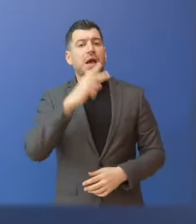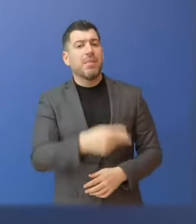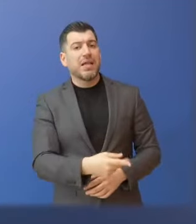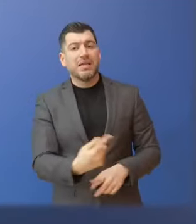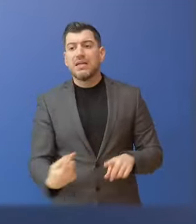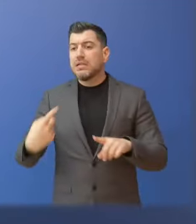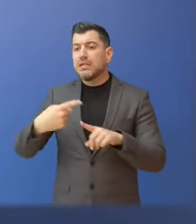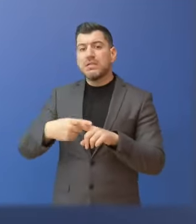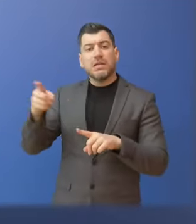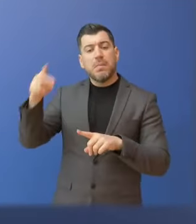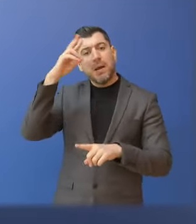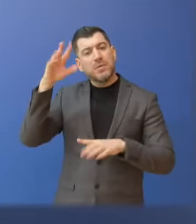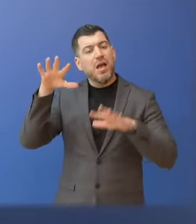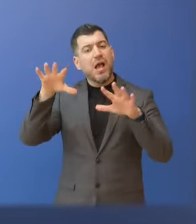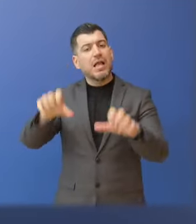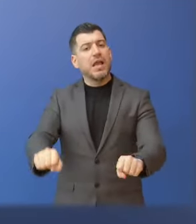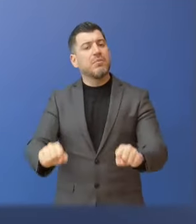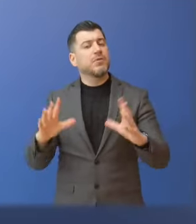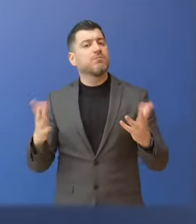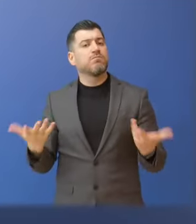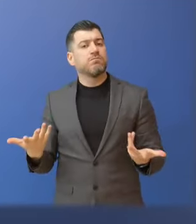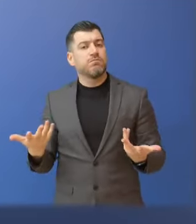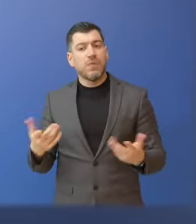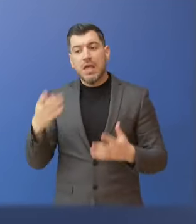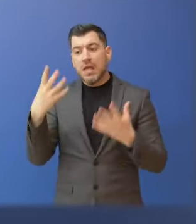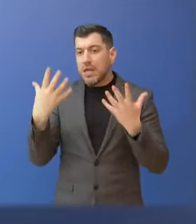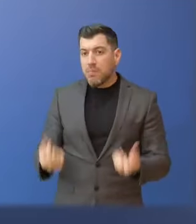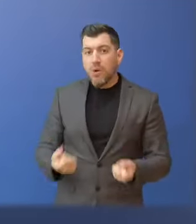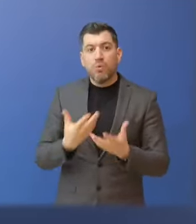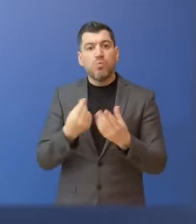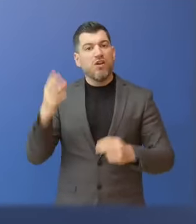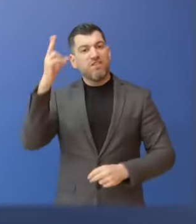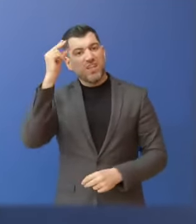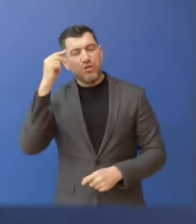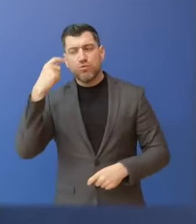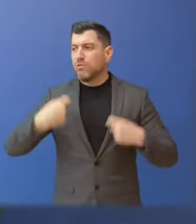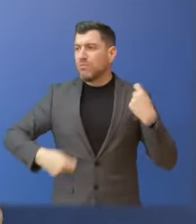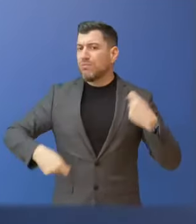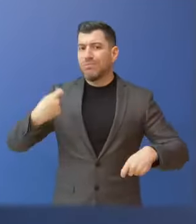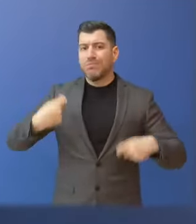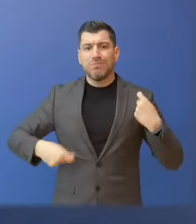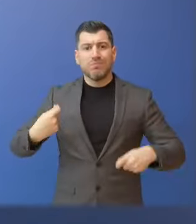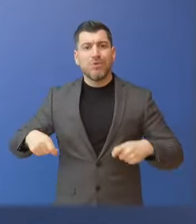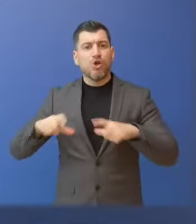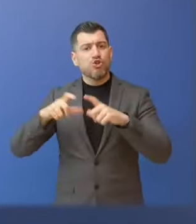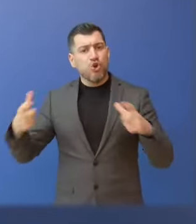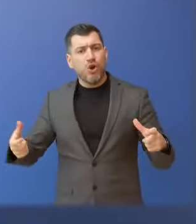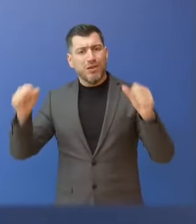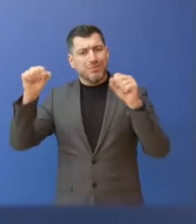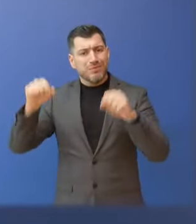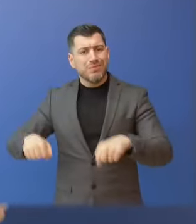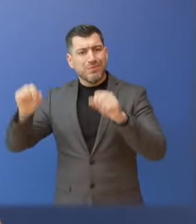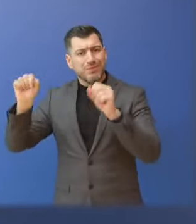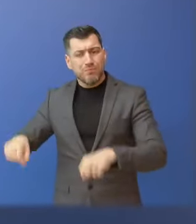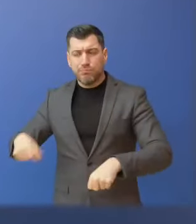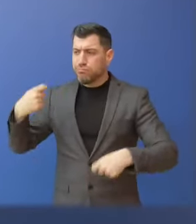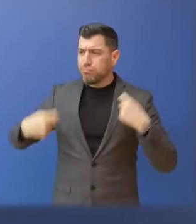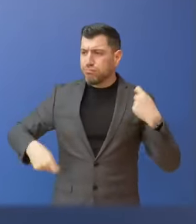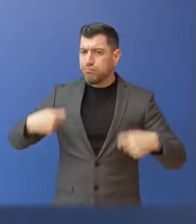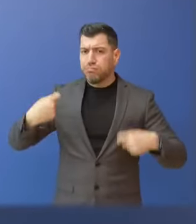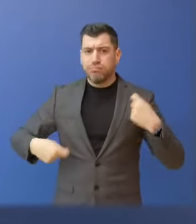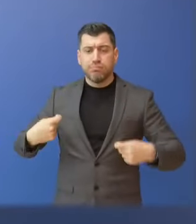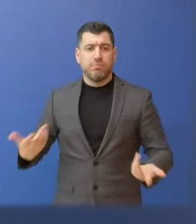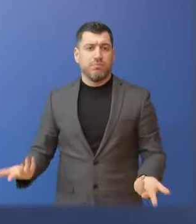καταλήψεις ε υπάρχουν πολλοί φοιτητές οι οποίοι διαμαρτύρονται για τις κλειστές σχολές ακόμη και σήμερα